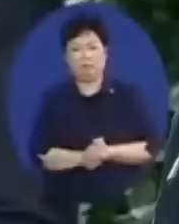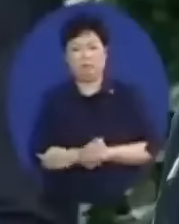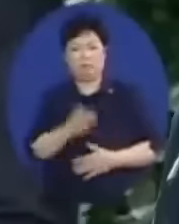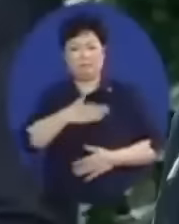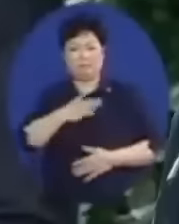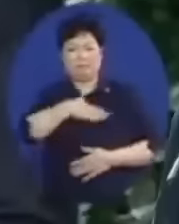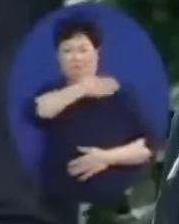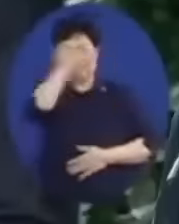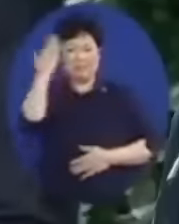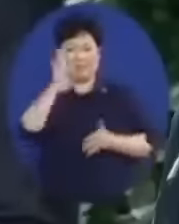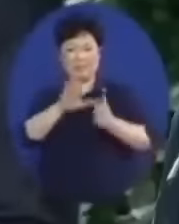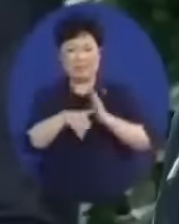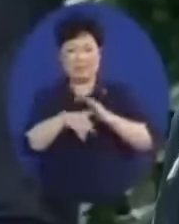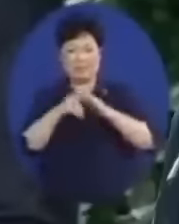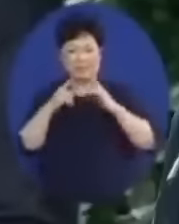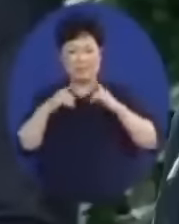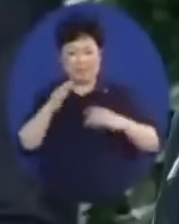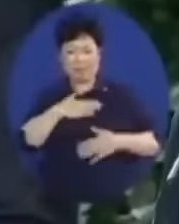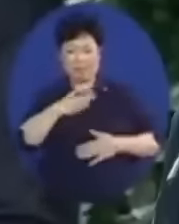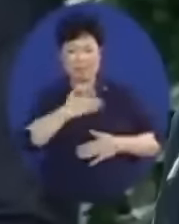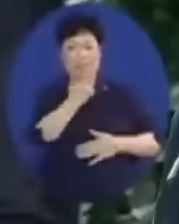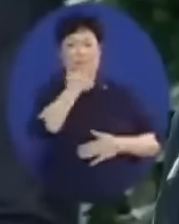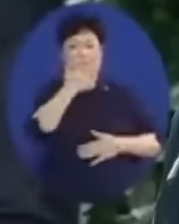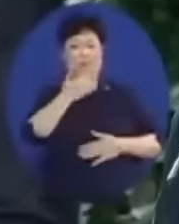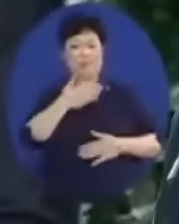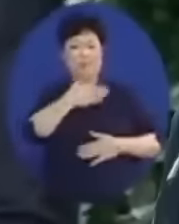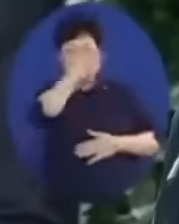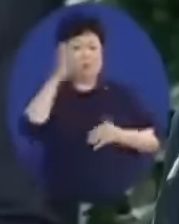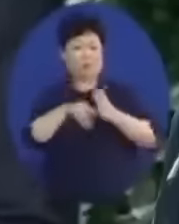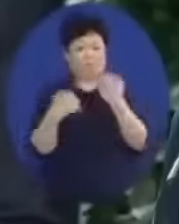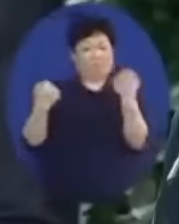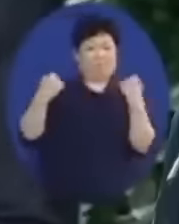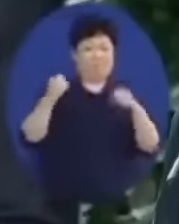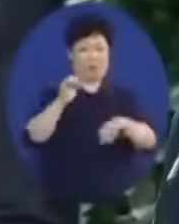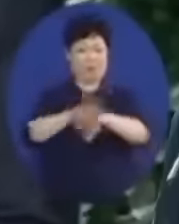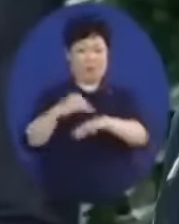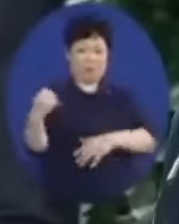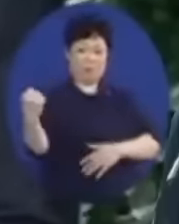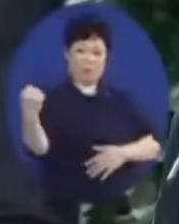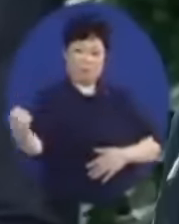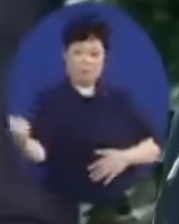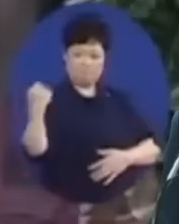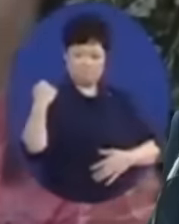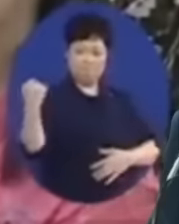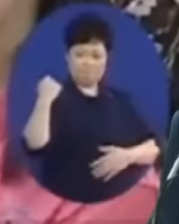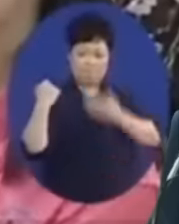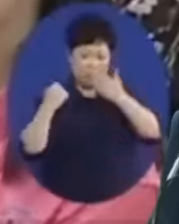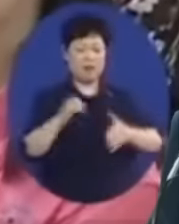제가 젊을 때는 상당히 힘이 있었습니다. 팔힘도 세고